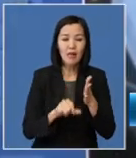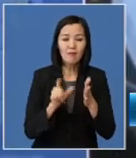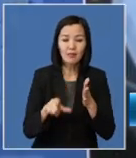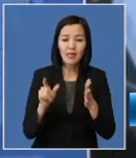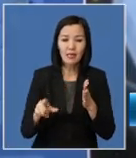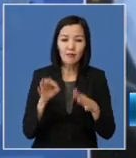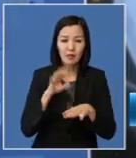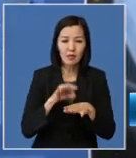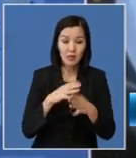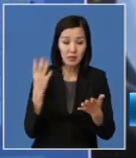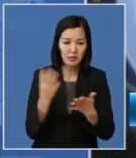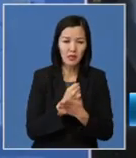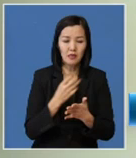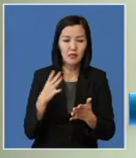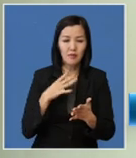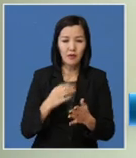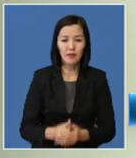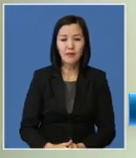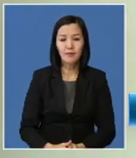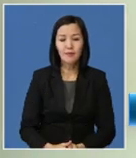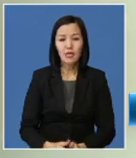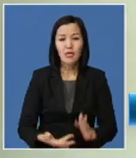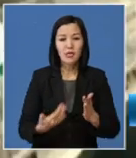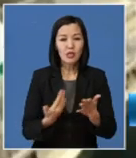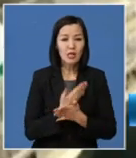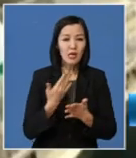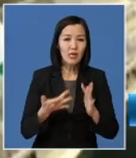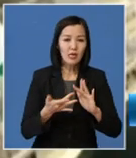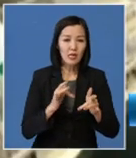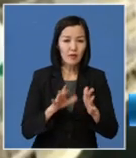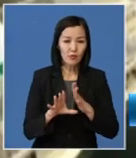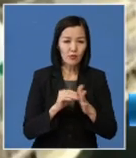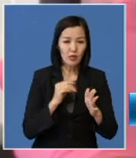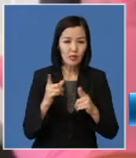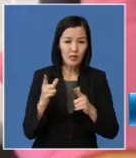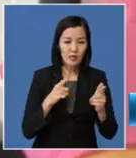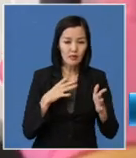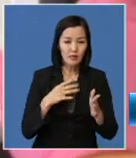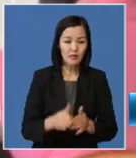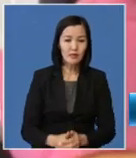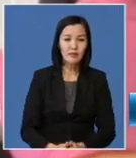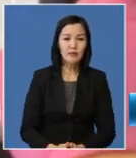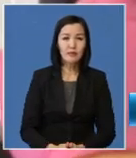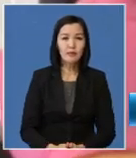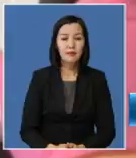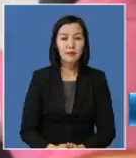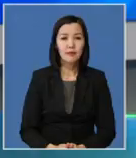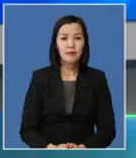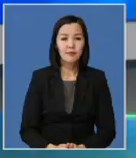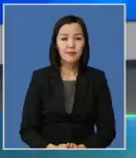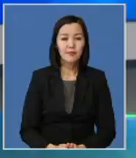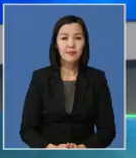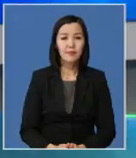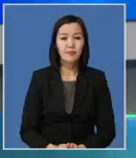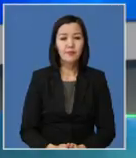диагнозын сәтті анықтаған. Топтаманы ғаламтор ақпараттармен дайындаған Амина Құдайберген, Жетісу арнасы.